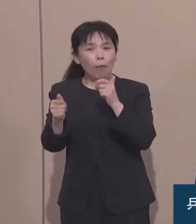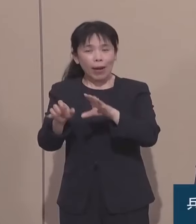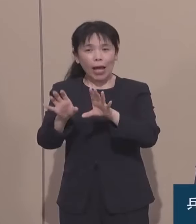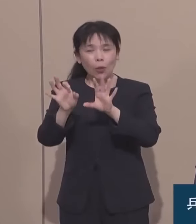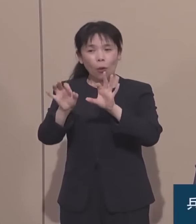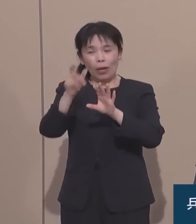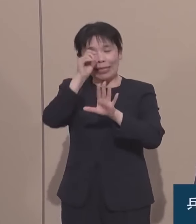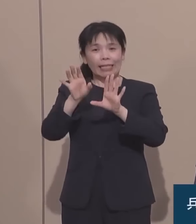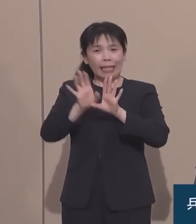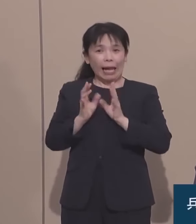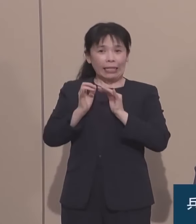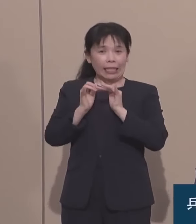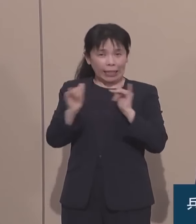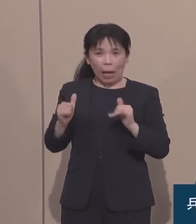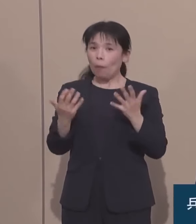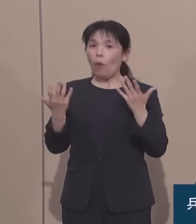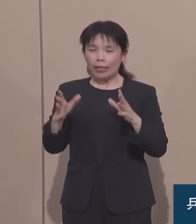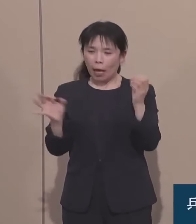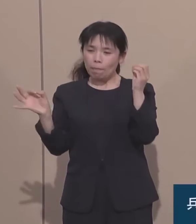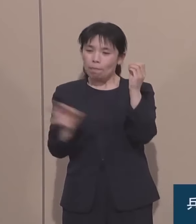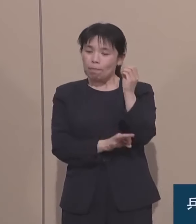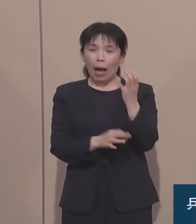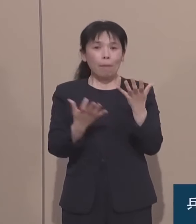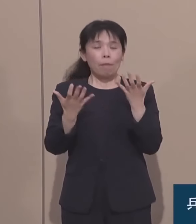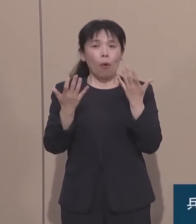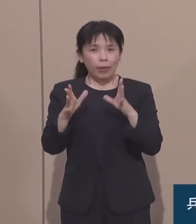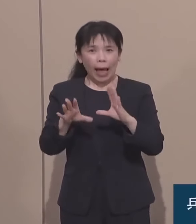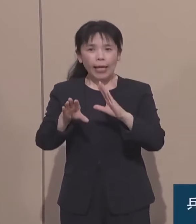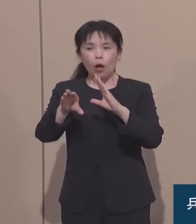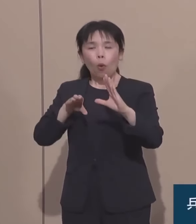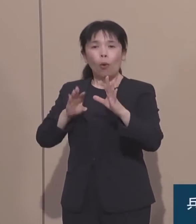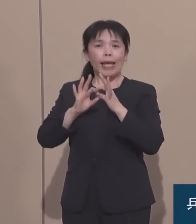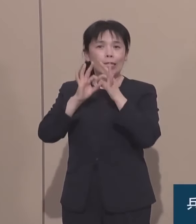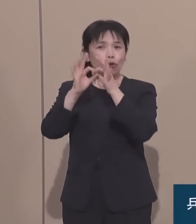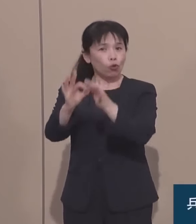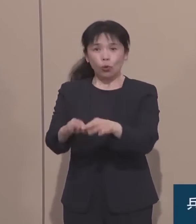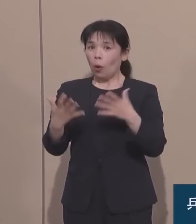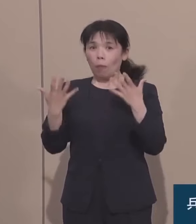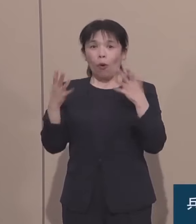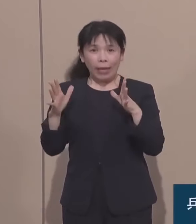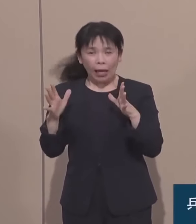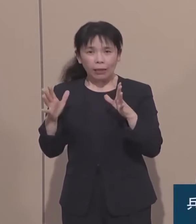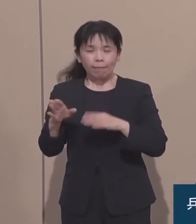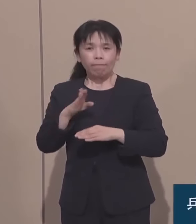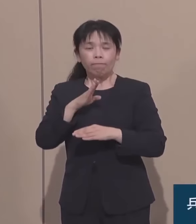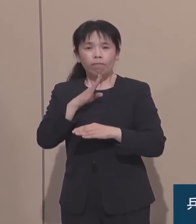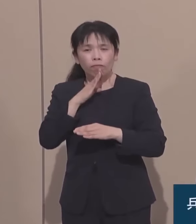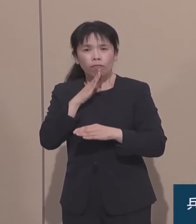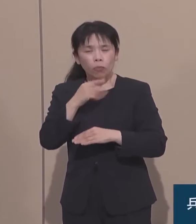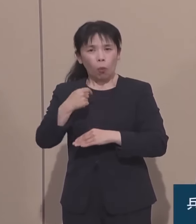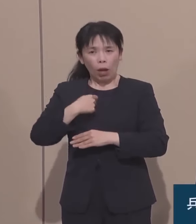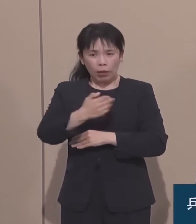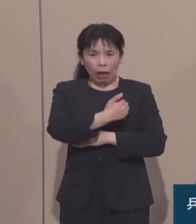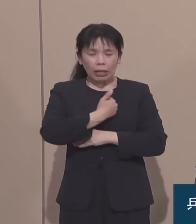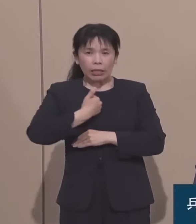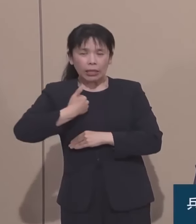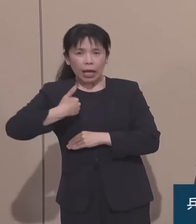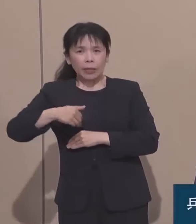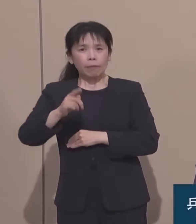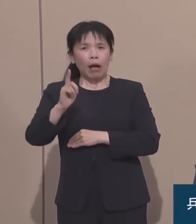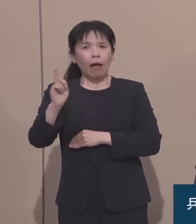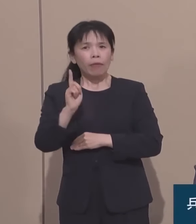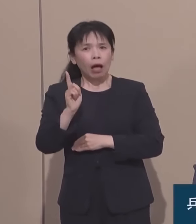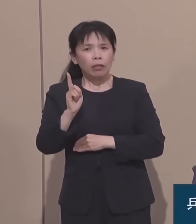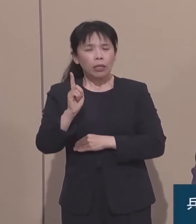キックバックの寄付はないわ公益通報すらない一体我々は何を